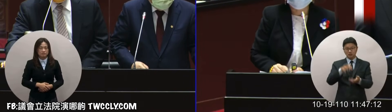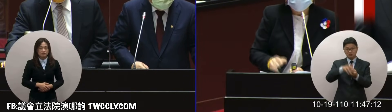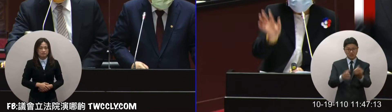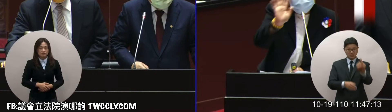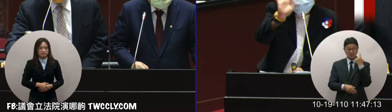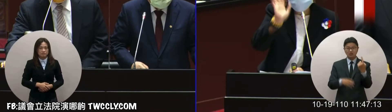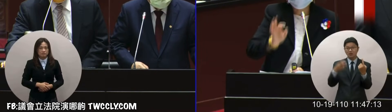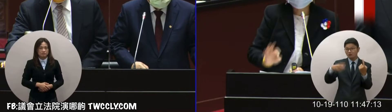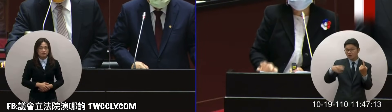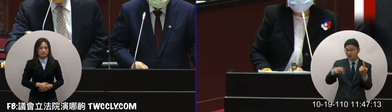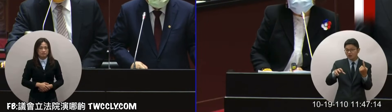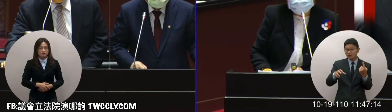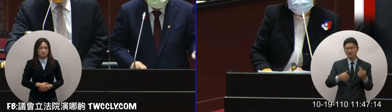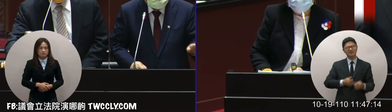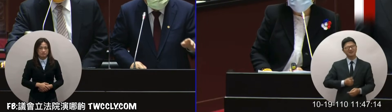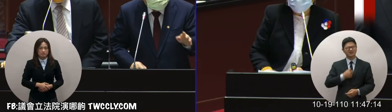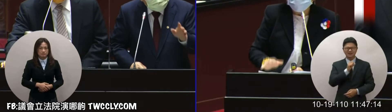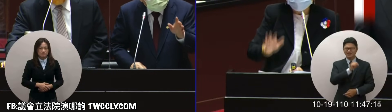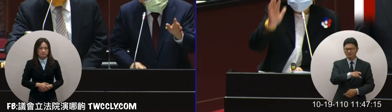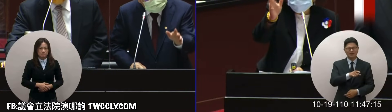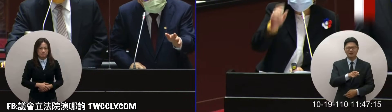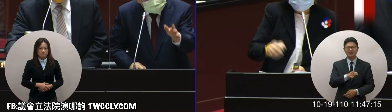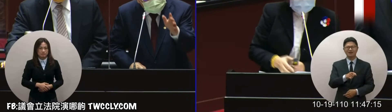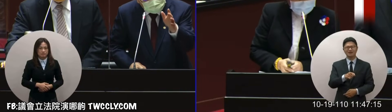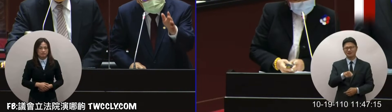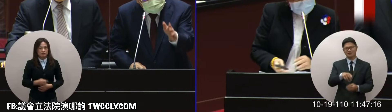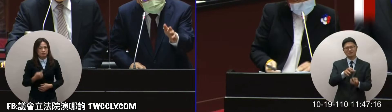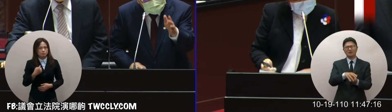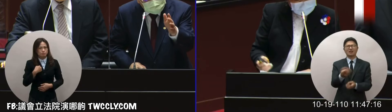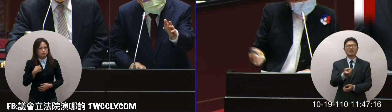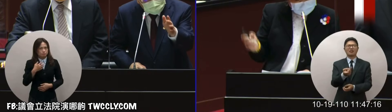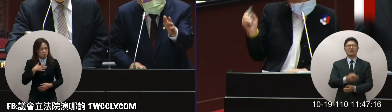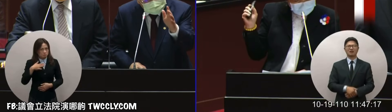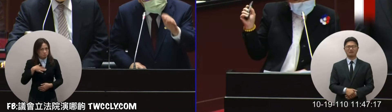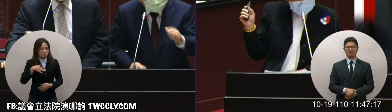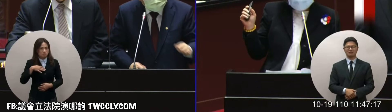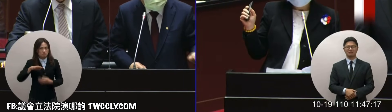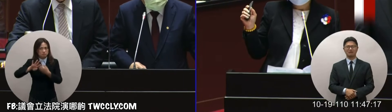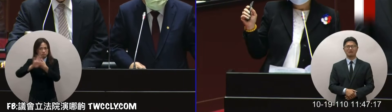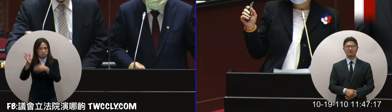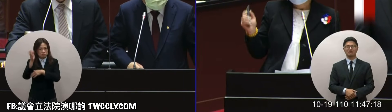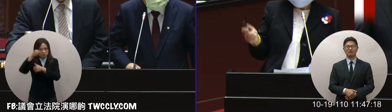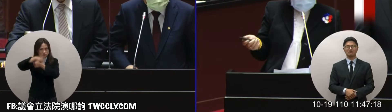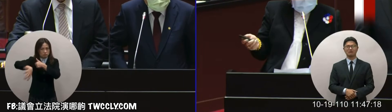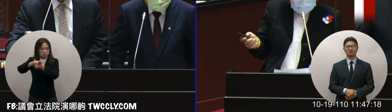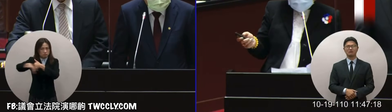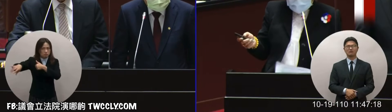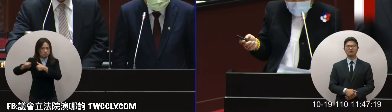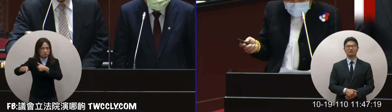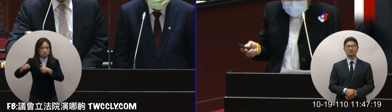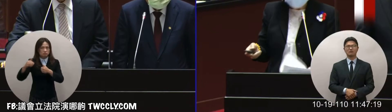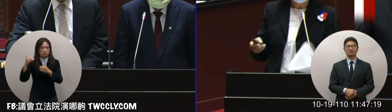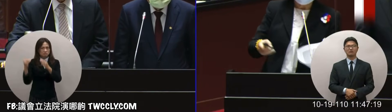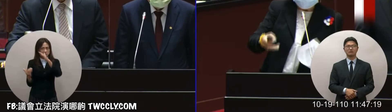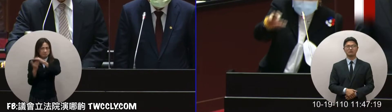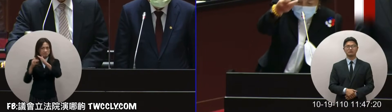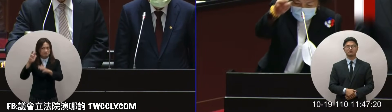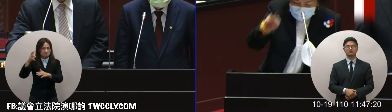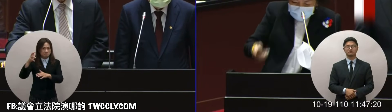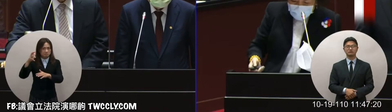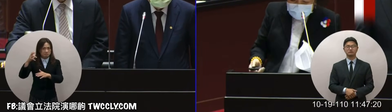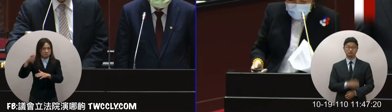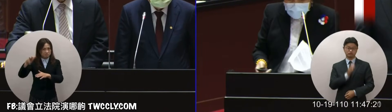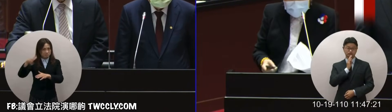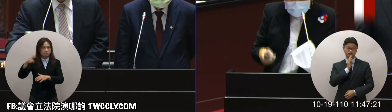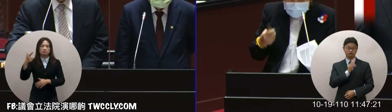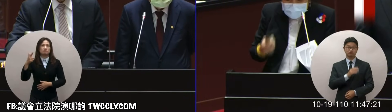在位啦，买无上汤家啦。 据我知道，现在有些单位他不是以80块来购买。 当然了，比如说我们